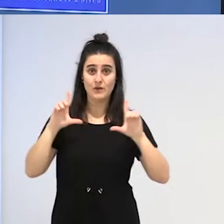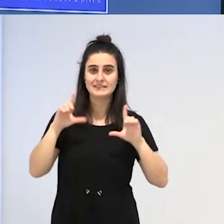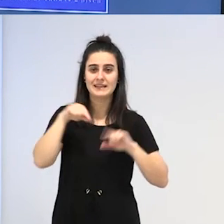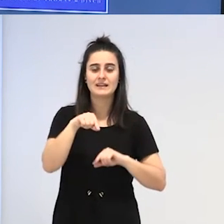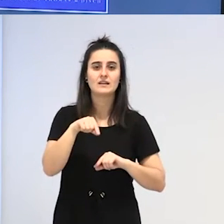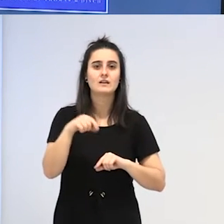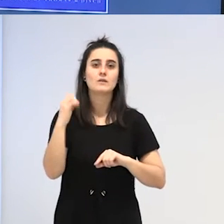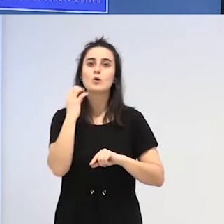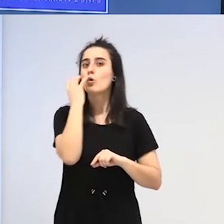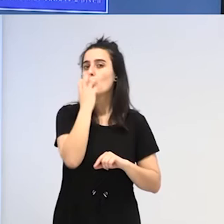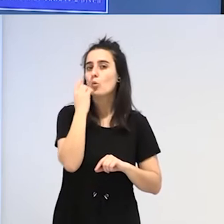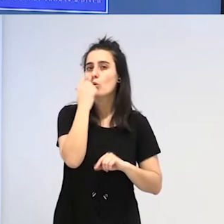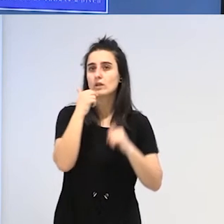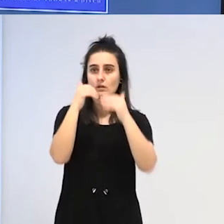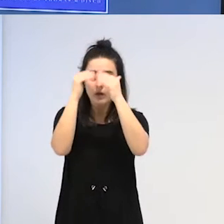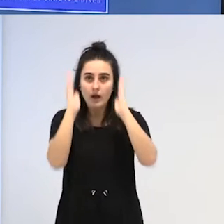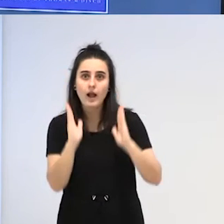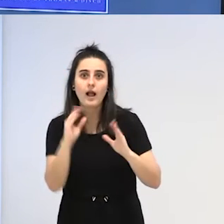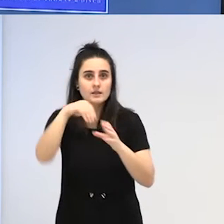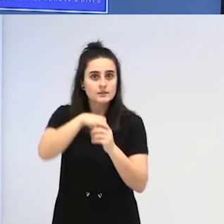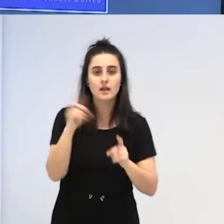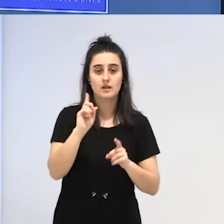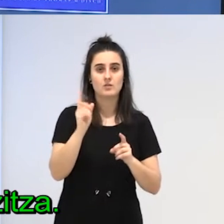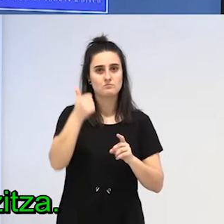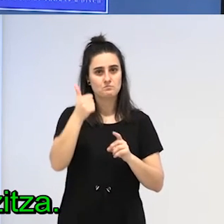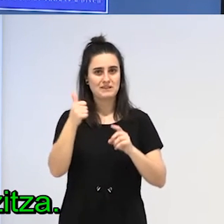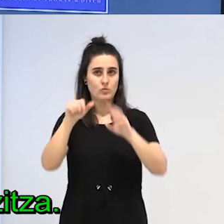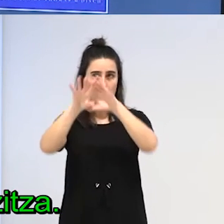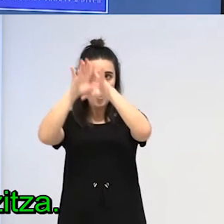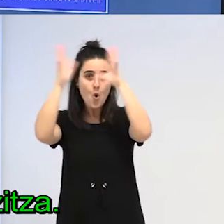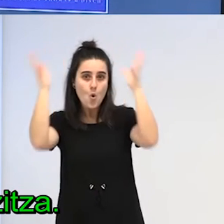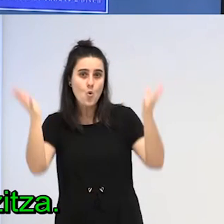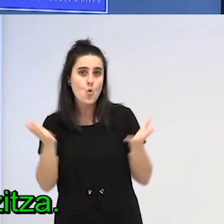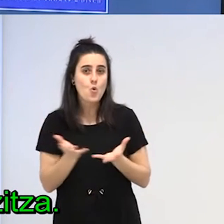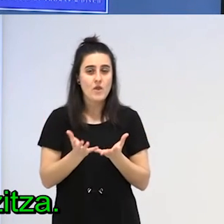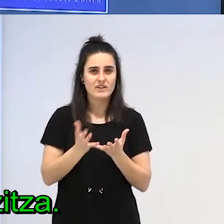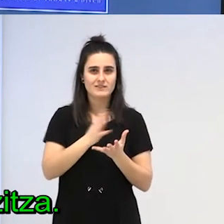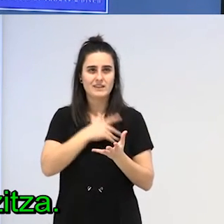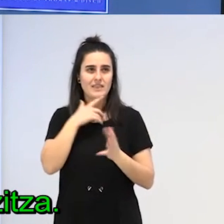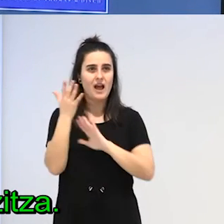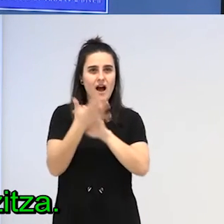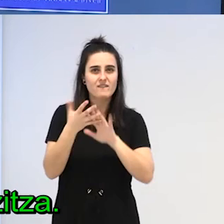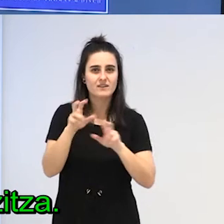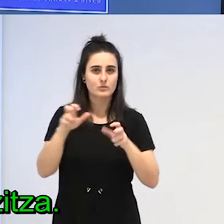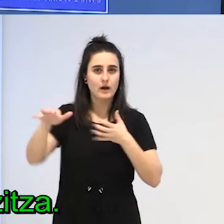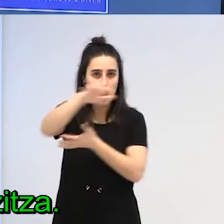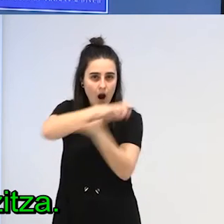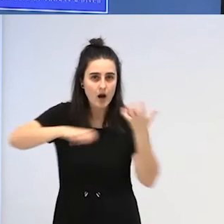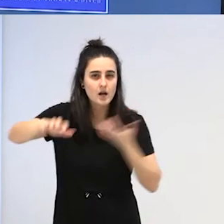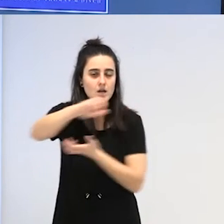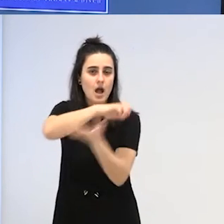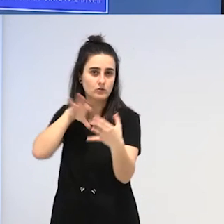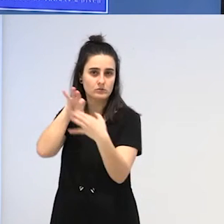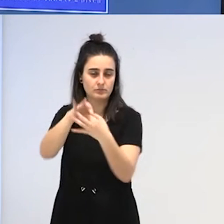domestikoa izan beharrean, ba, unibertsoaren entropia, hau da, kaosarekin harremanean jartzen du bere bizitza.